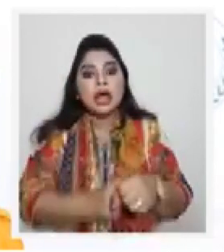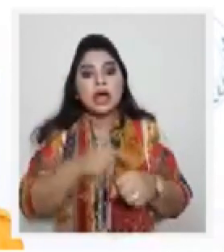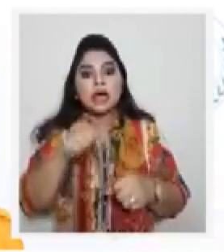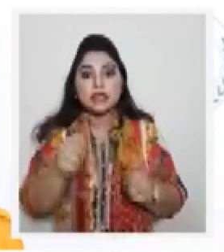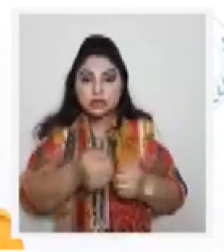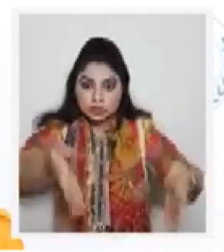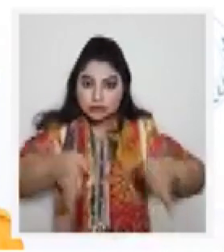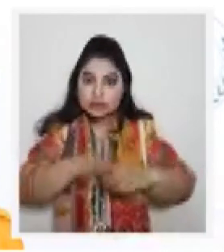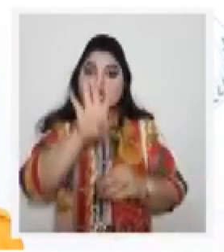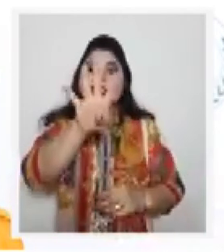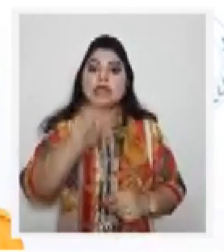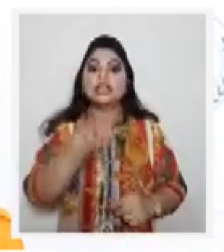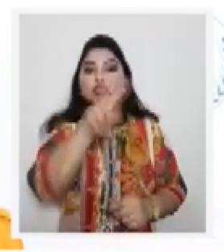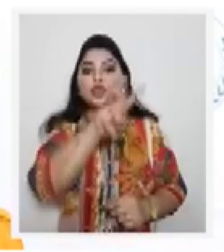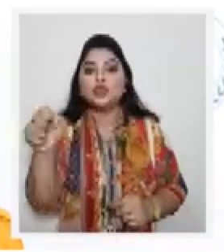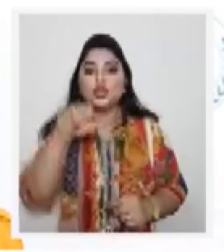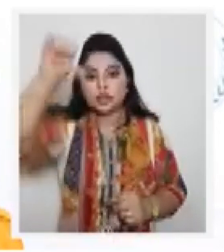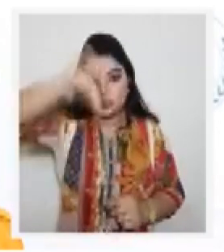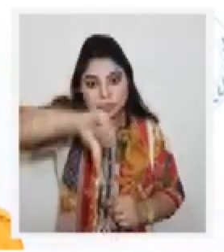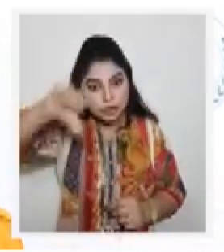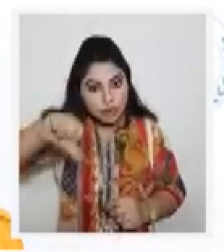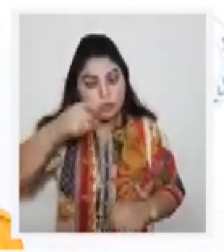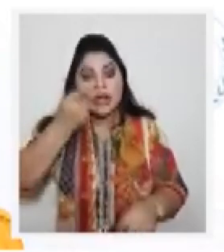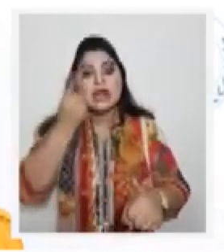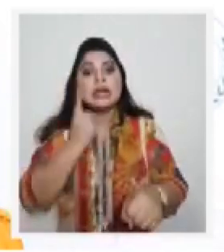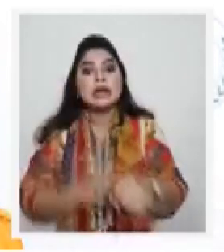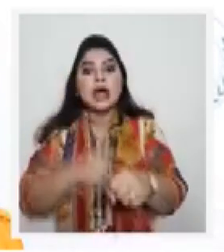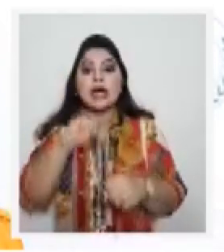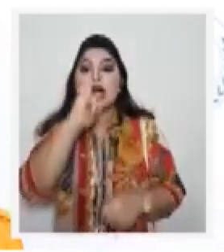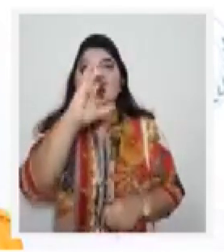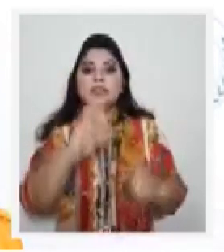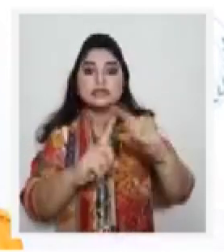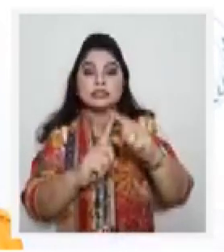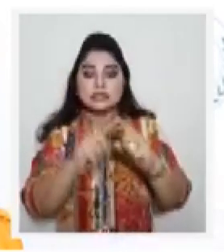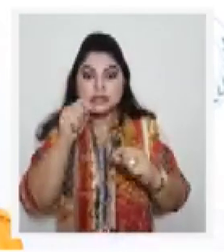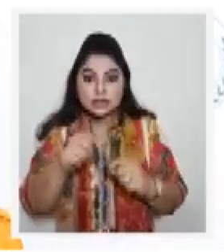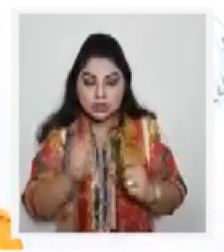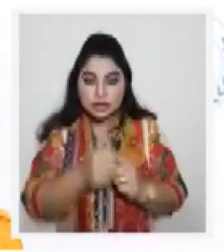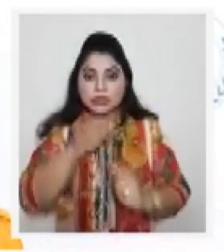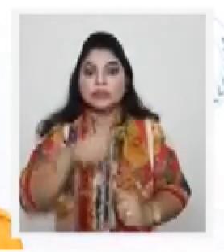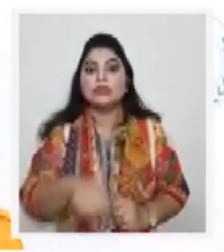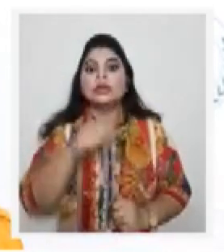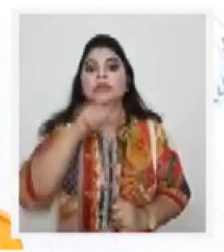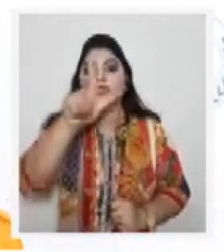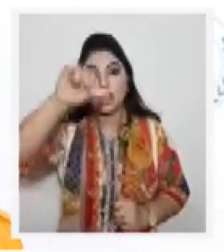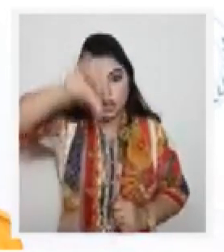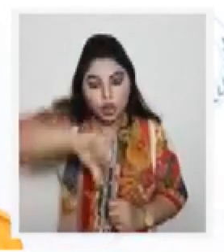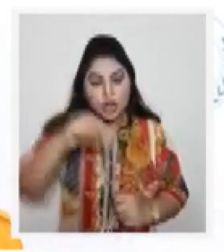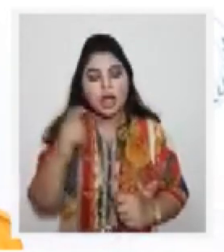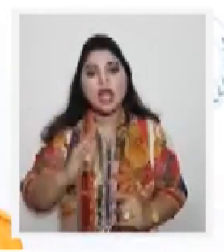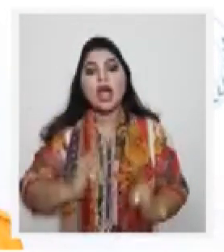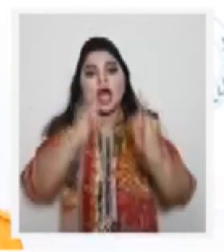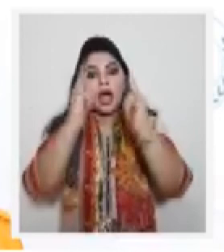কোভিড ডেডিকেটেড হাসপাতালের শয্যা সংখ্যার তথ্য, ঢাকা মহানগরীতে জেনারেল বেডের সংখ্যা 4,293টি,